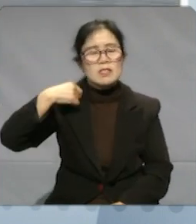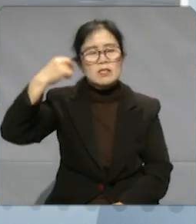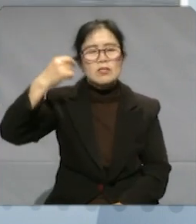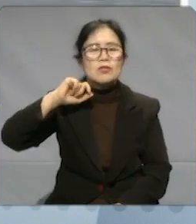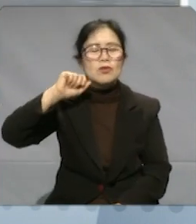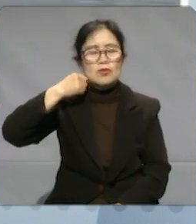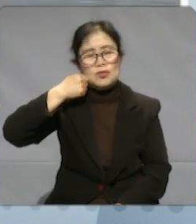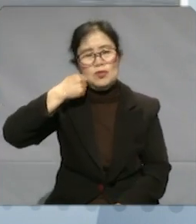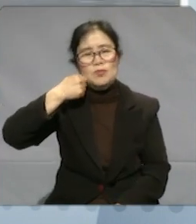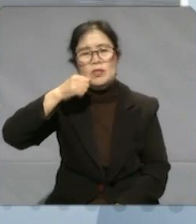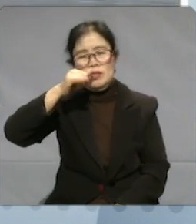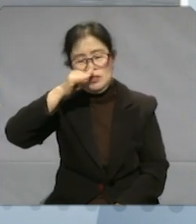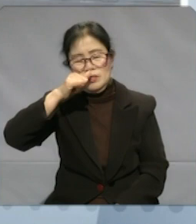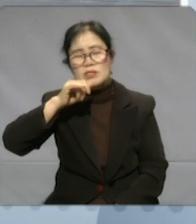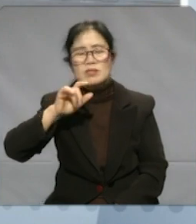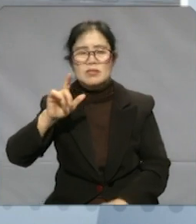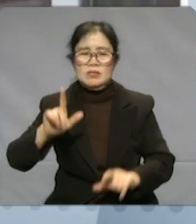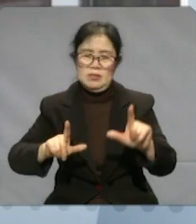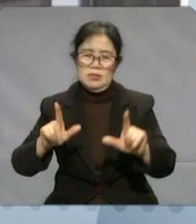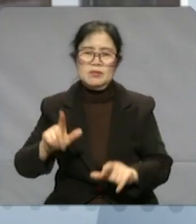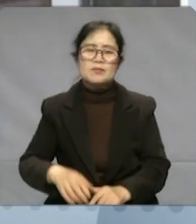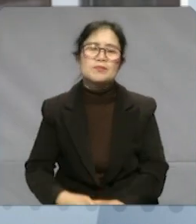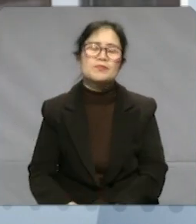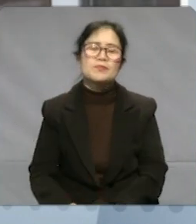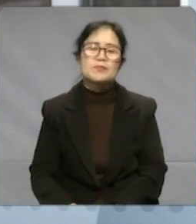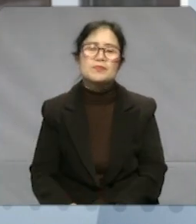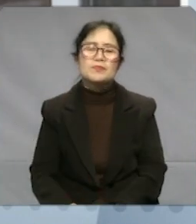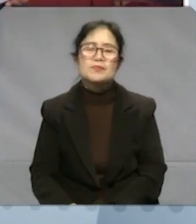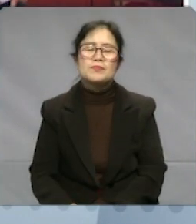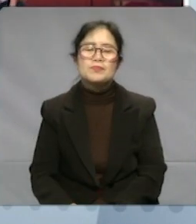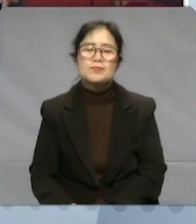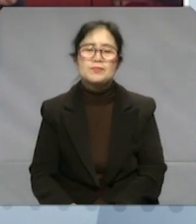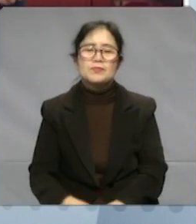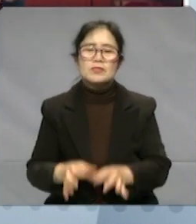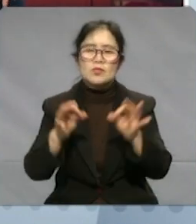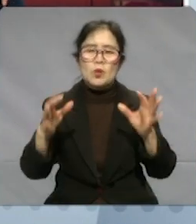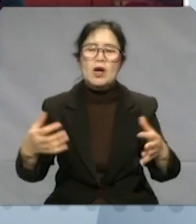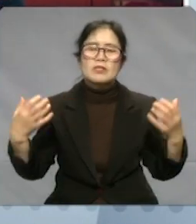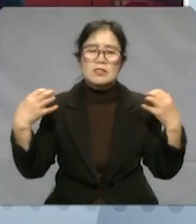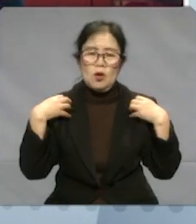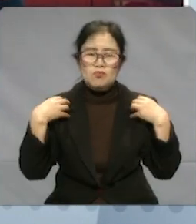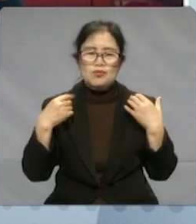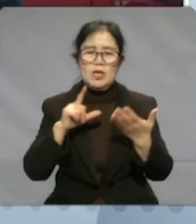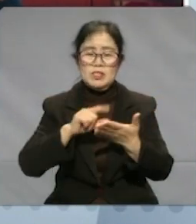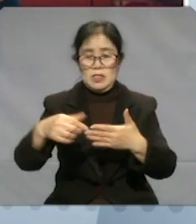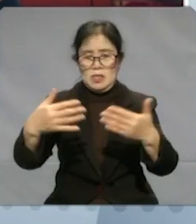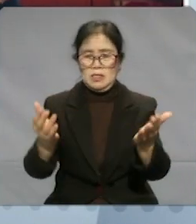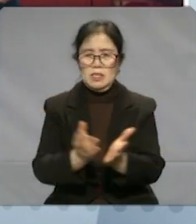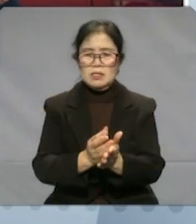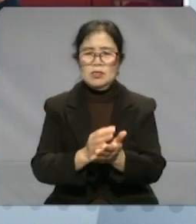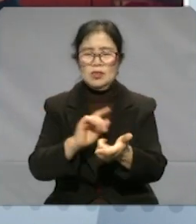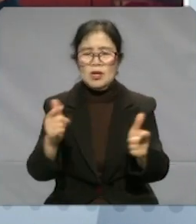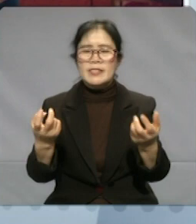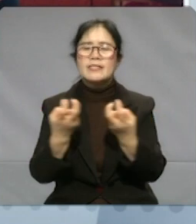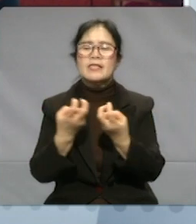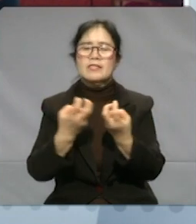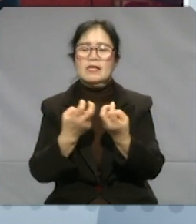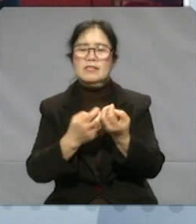어려움이 있는 현 상황이라고 말씀드릴 수 있겠습니다. 그동안 정부나 지자체에서 이제 여러